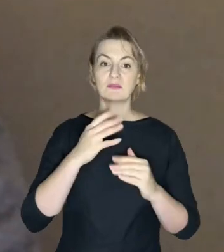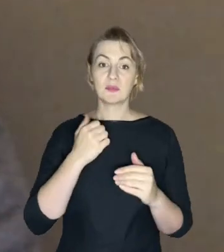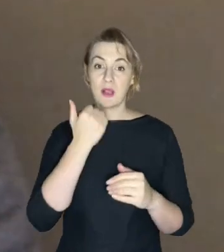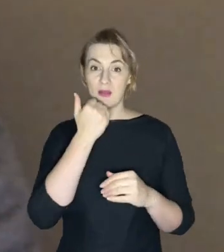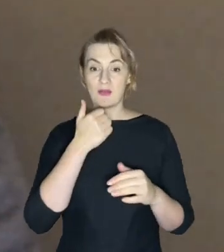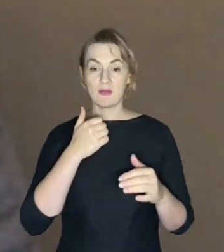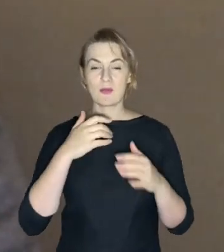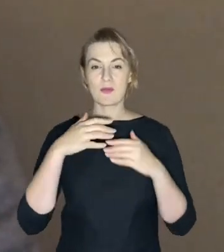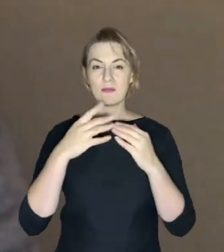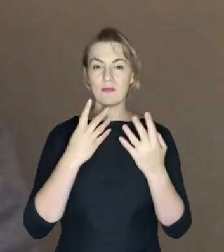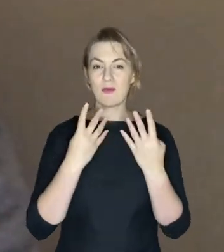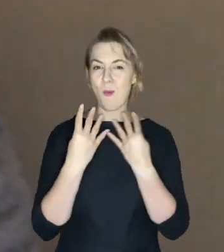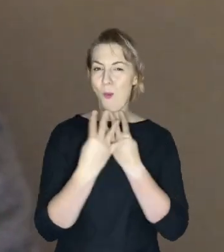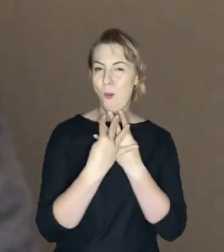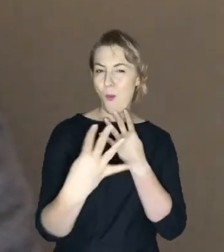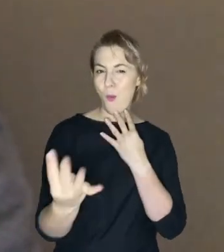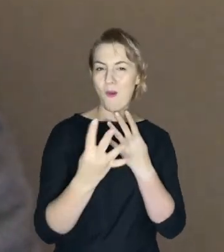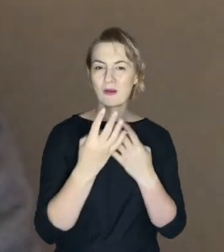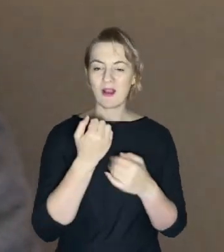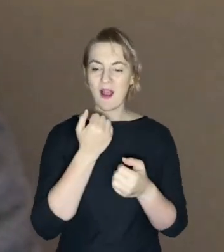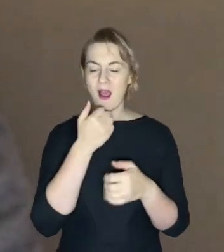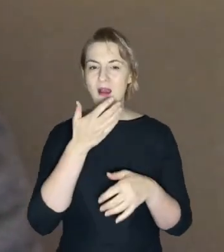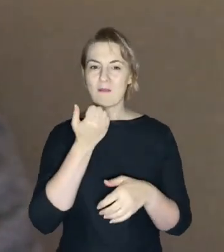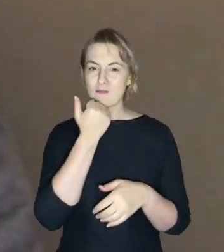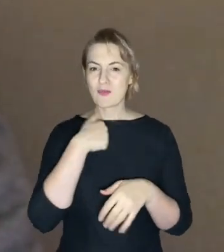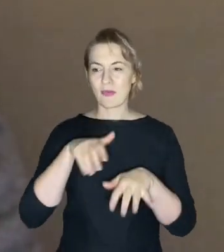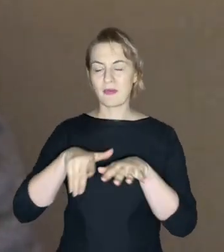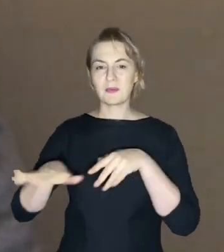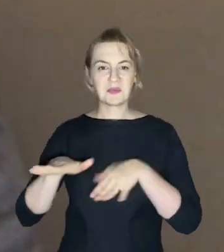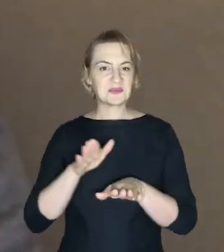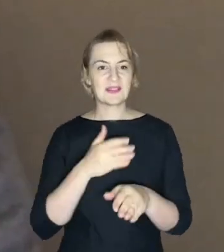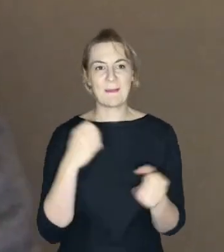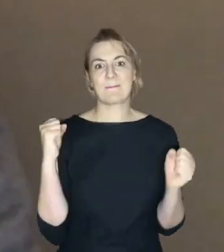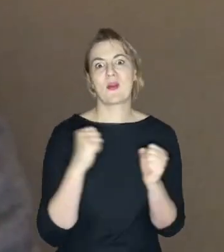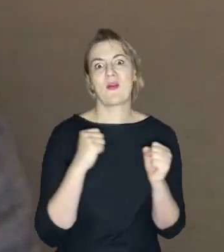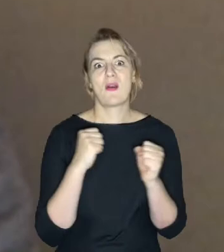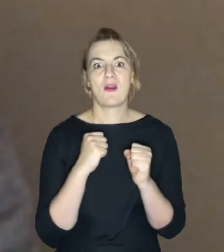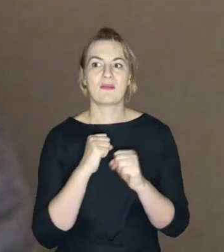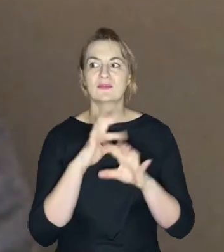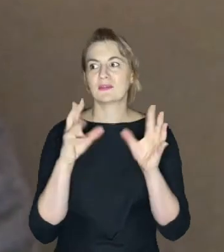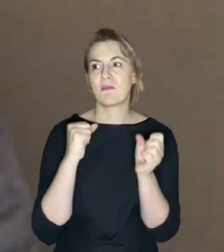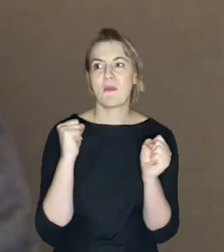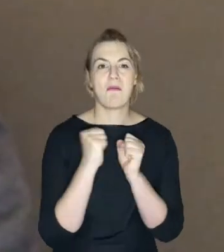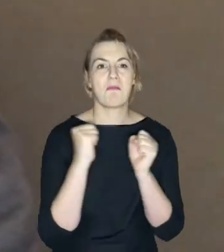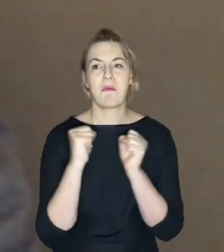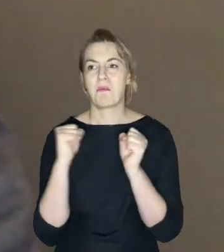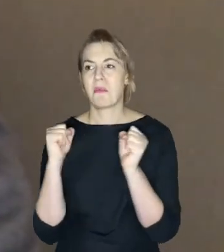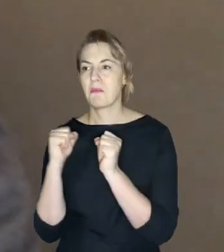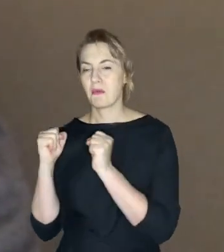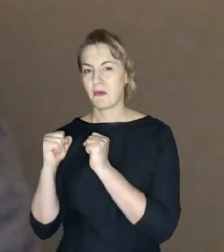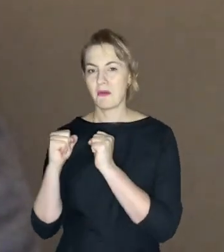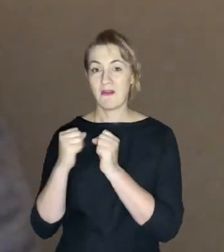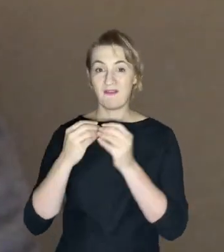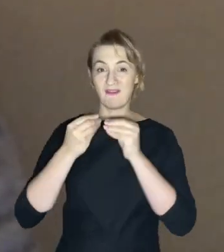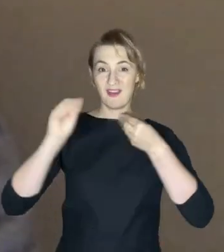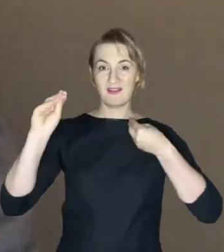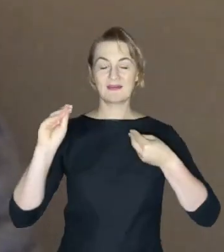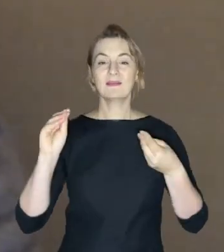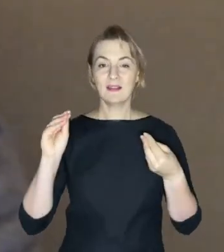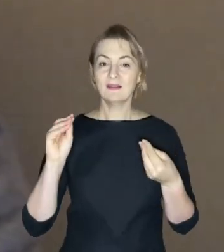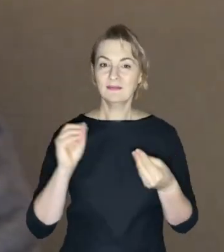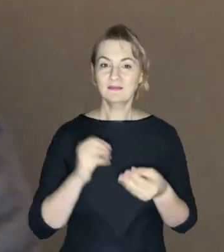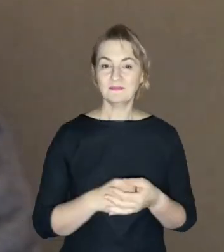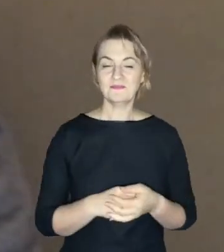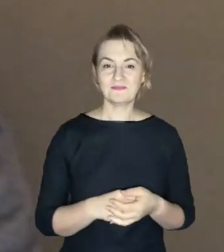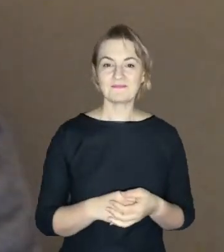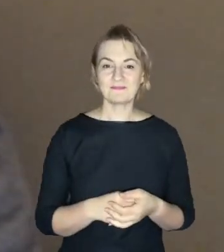łące, uzurpator, prawda, boi się niemalże wszystkiego i coraz, boi się coraz bardziej. No,